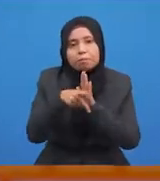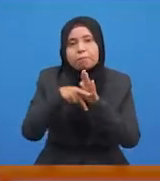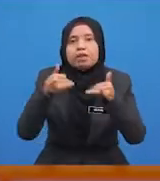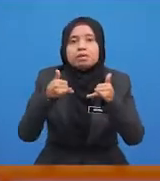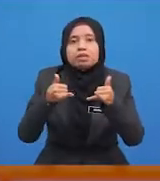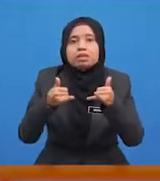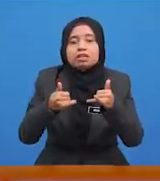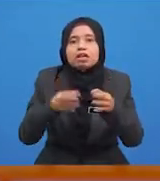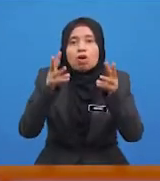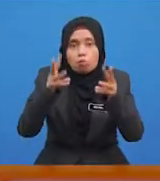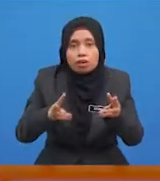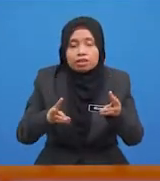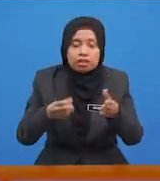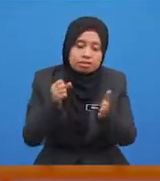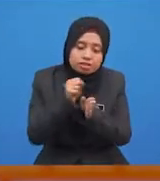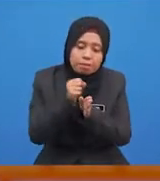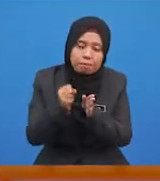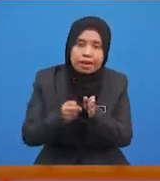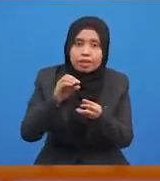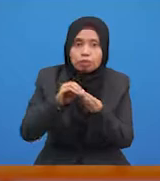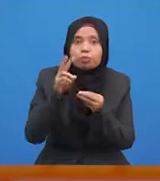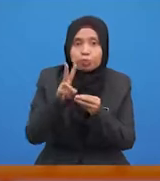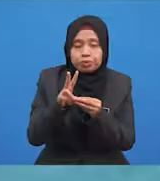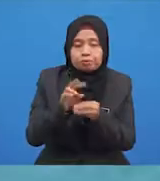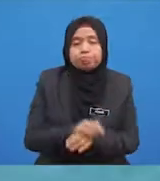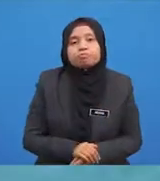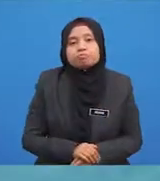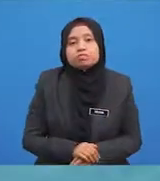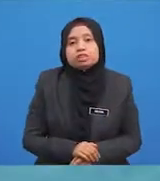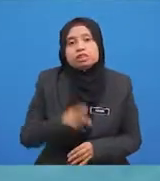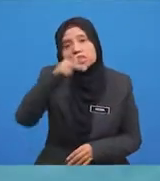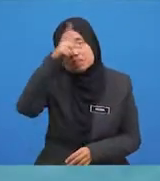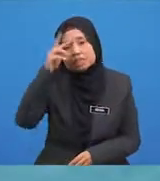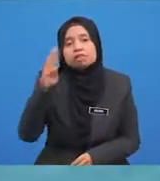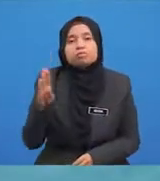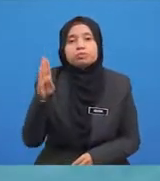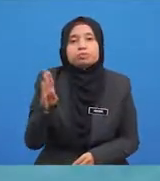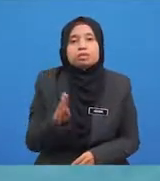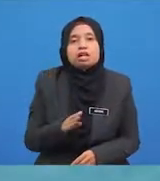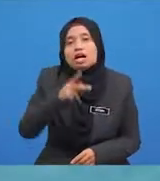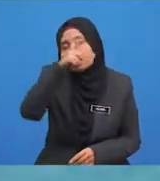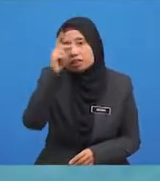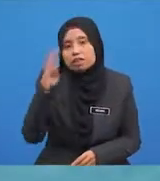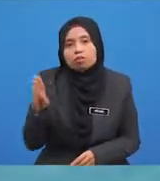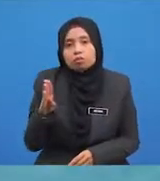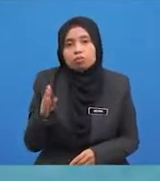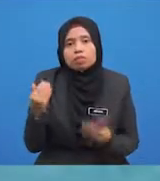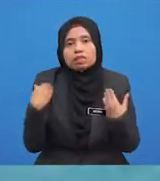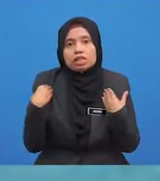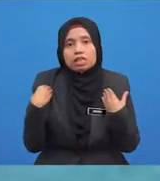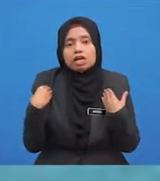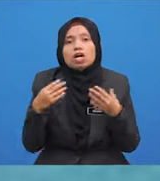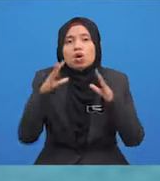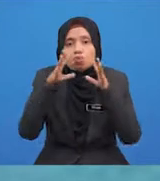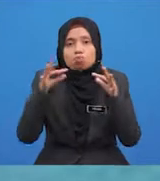Manakala, watak sampingan yang kedua dalam cerpen ini ialah kelabu. Kelabu merupakan seekor anak